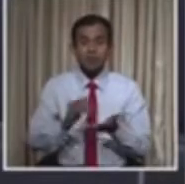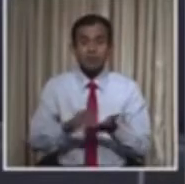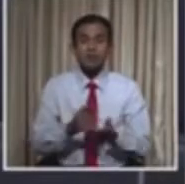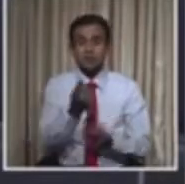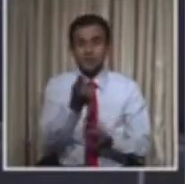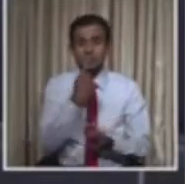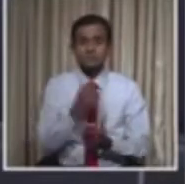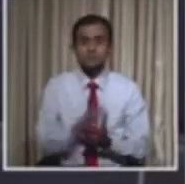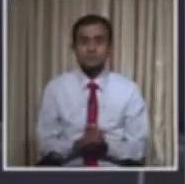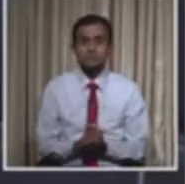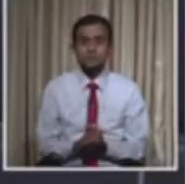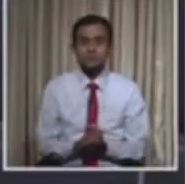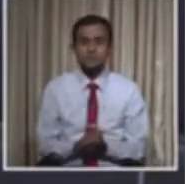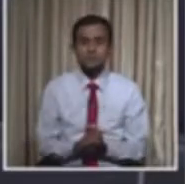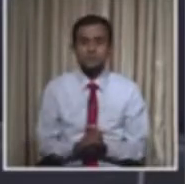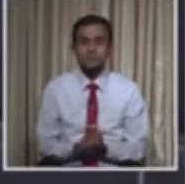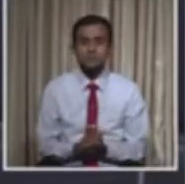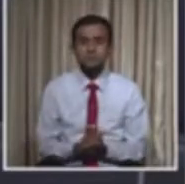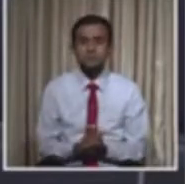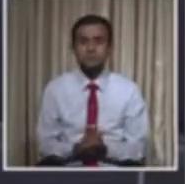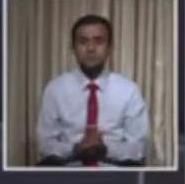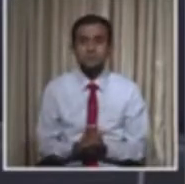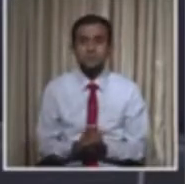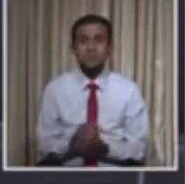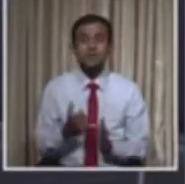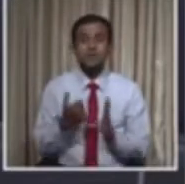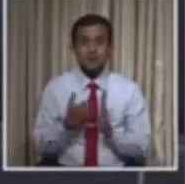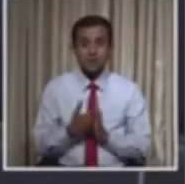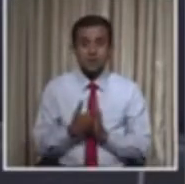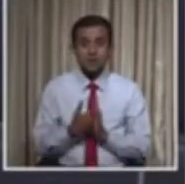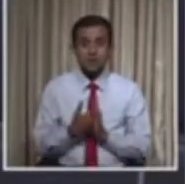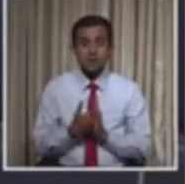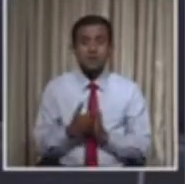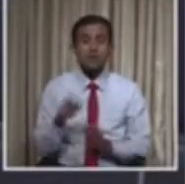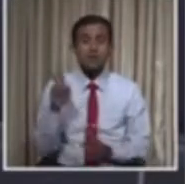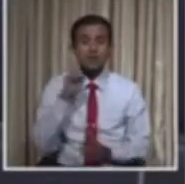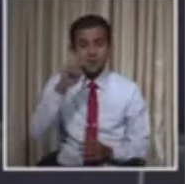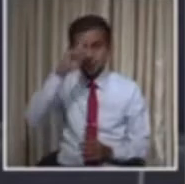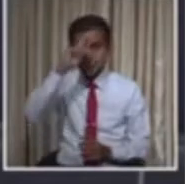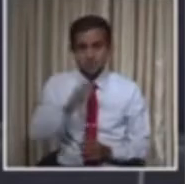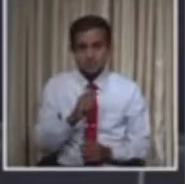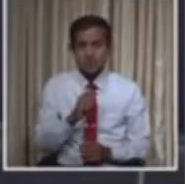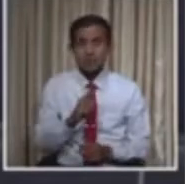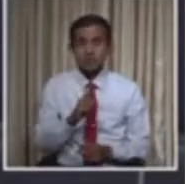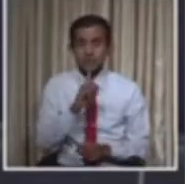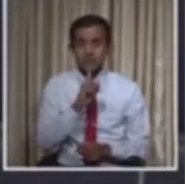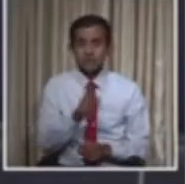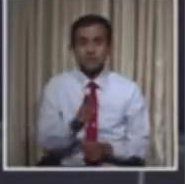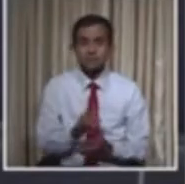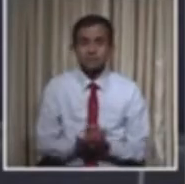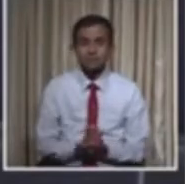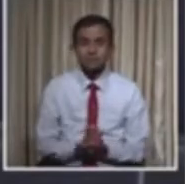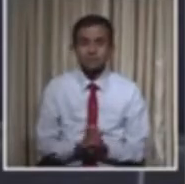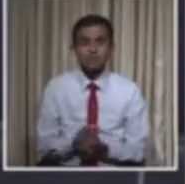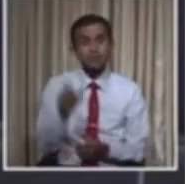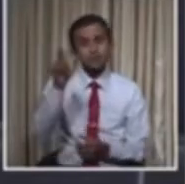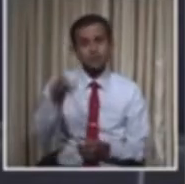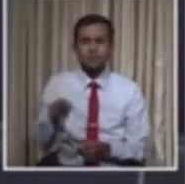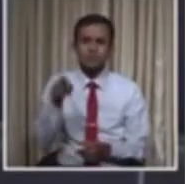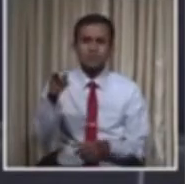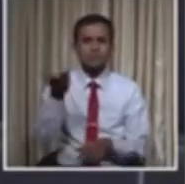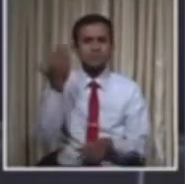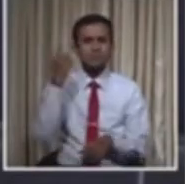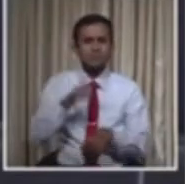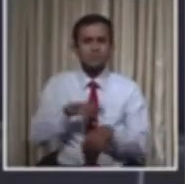ගැන බට් ඐ මස් මේ ගරු රනිල් වික්‍රමසිංහ මැතිතුමාට මතක් කරන්න ඕනේ එතුමගේ කාලේ නම්